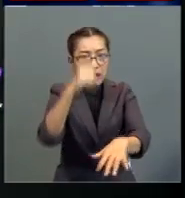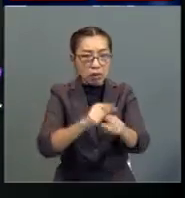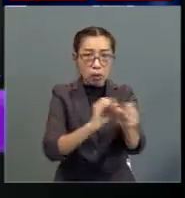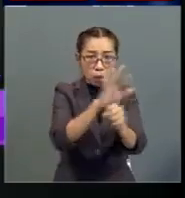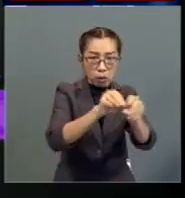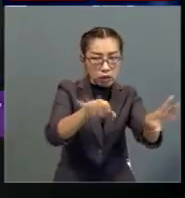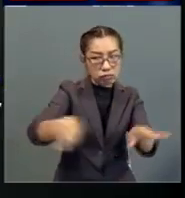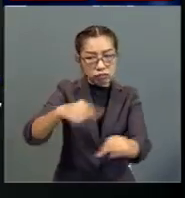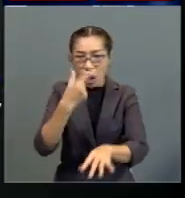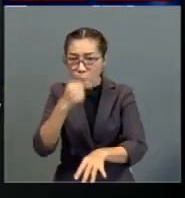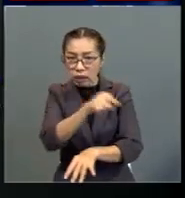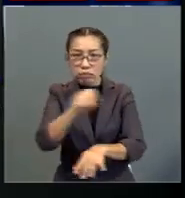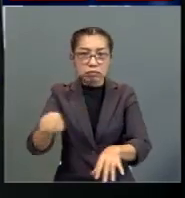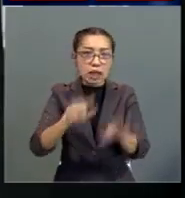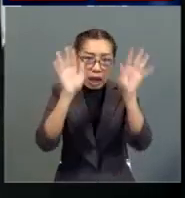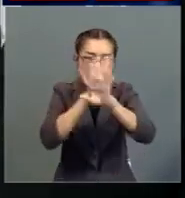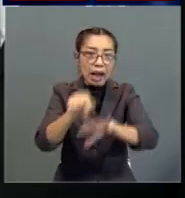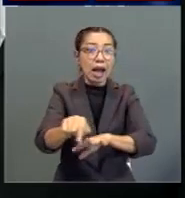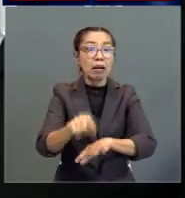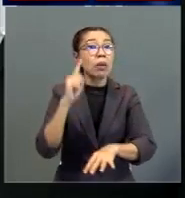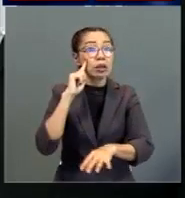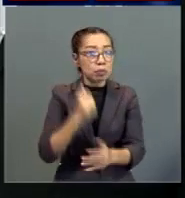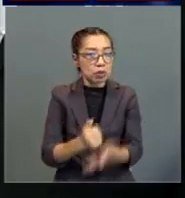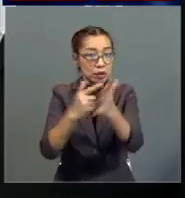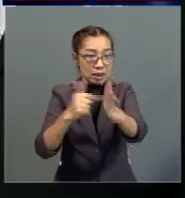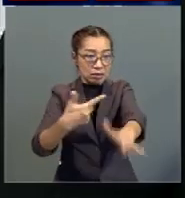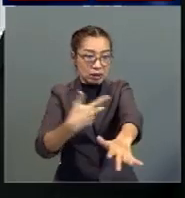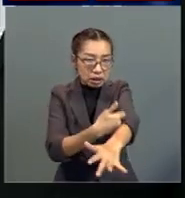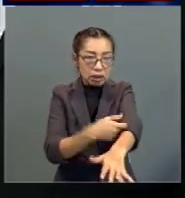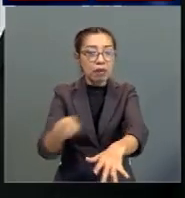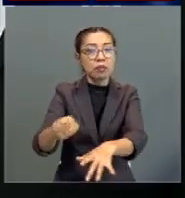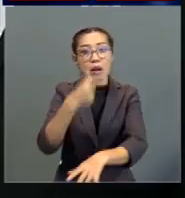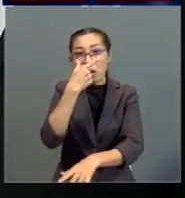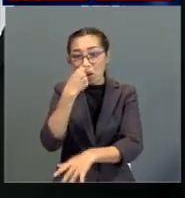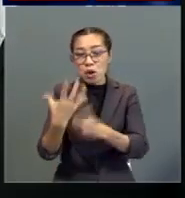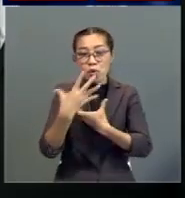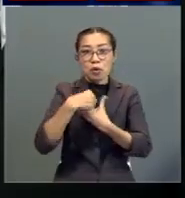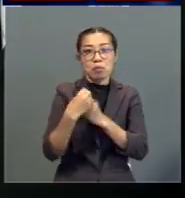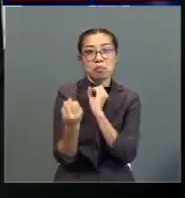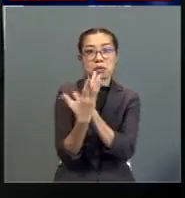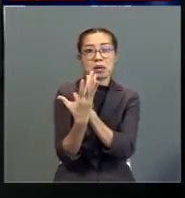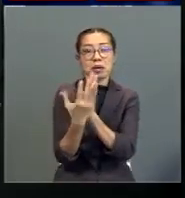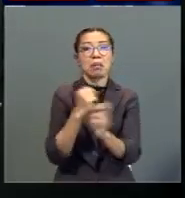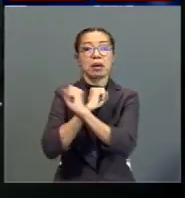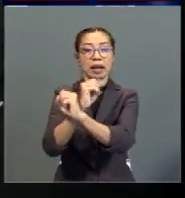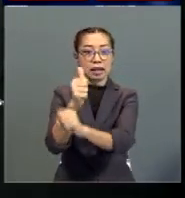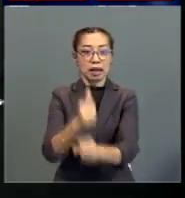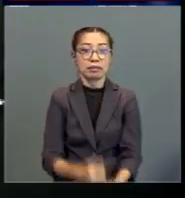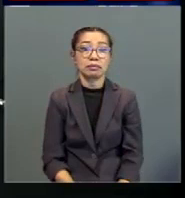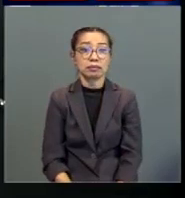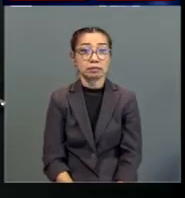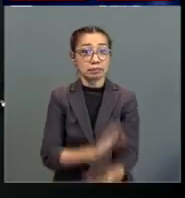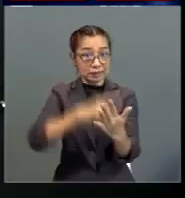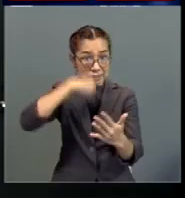ยลดความรุนแรงและลดการเสียชีวิตจากไข้หวัดใหญ่ได ้ประเทศของเรากำลังมีสถานการณ์โ